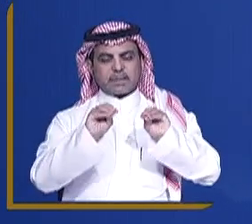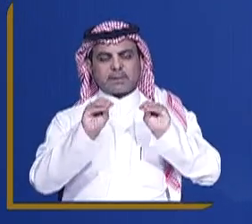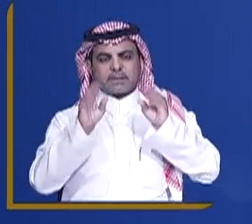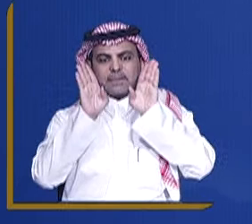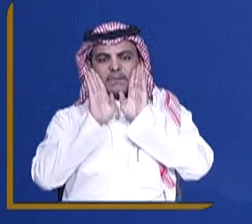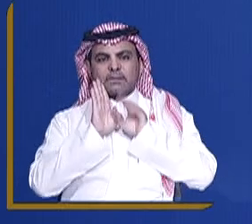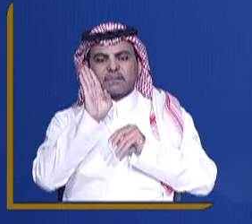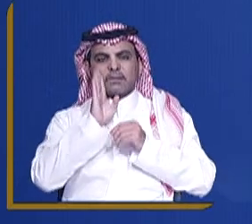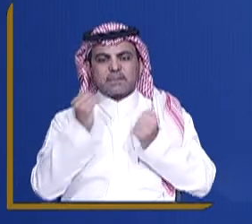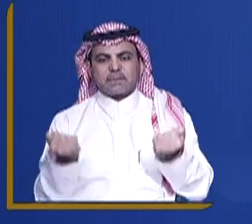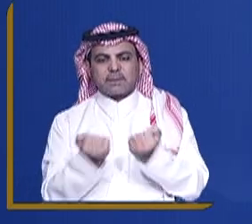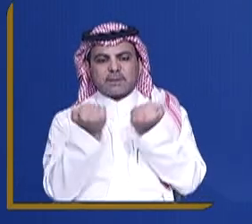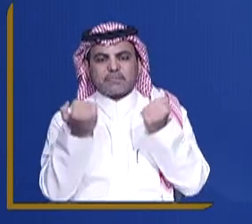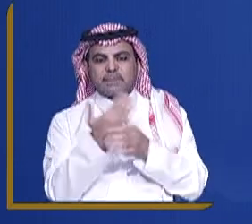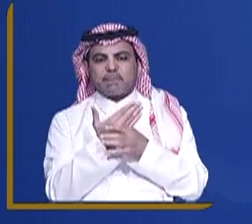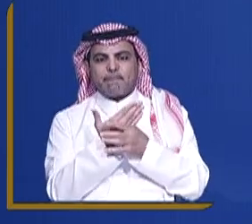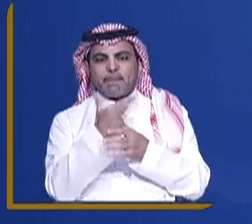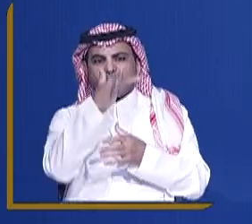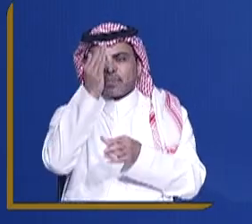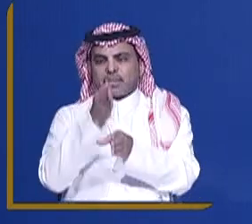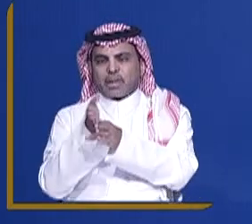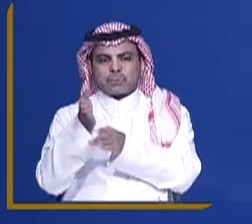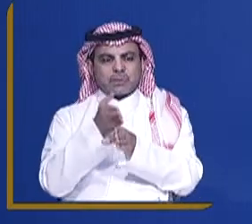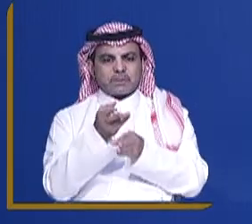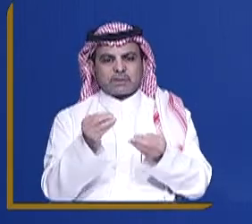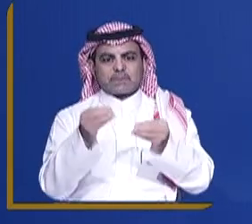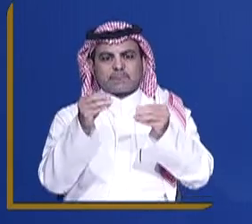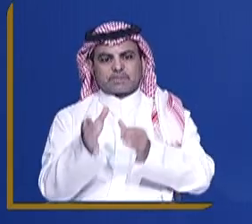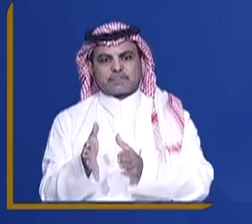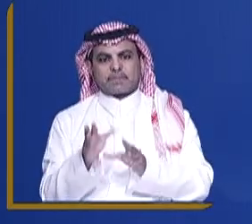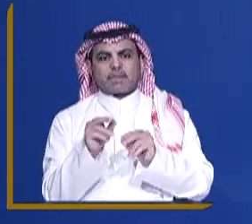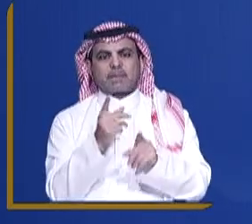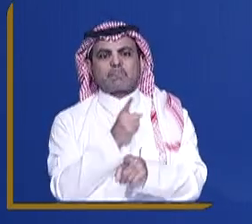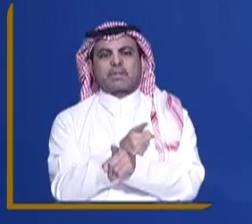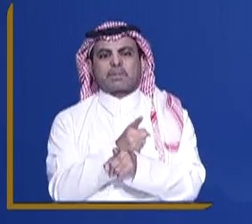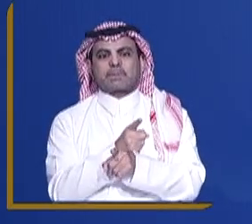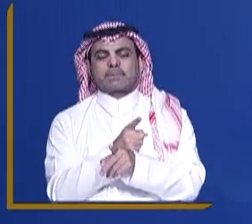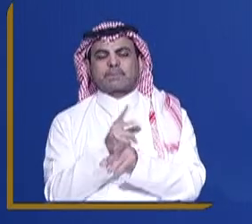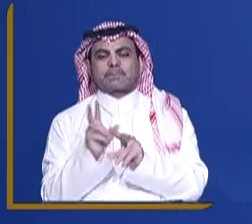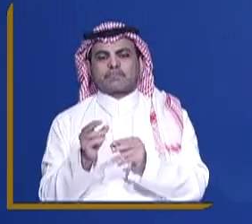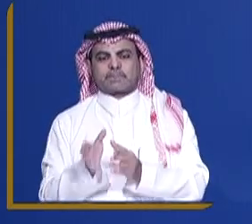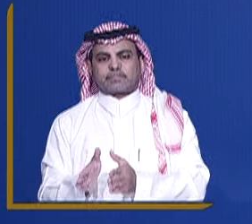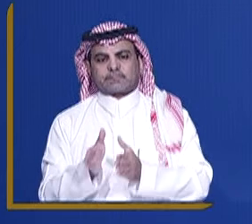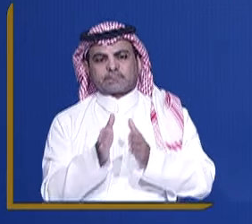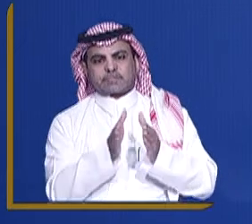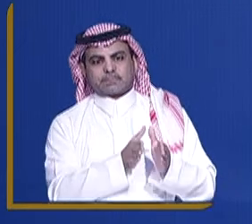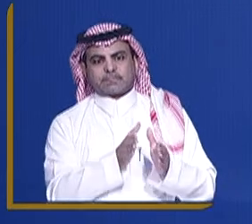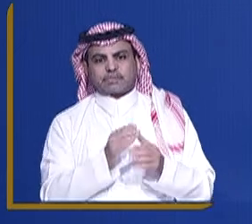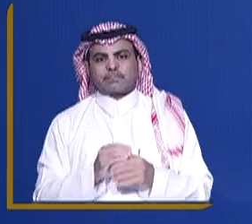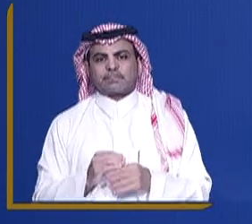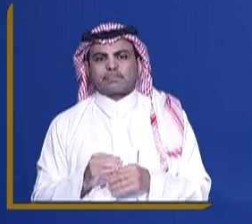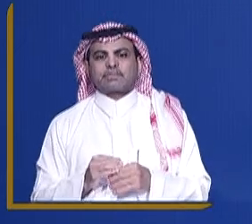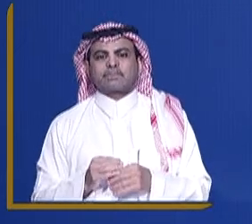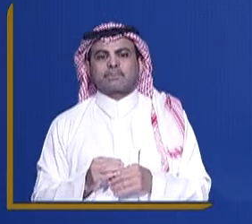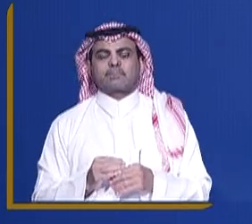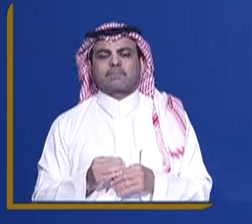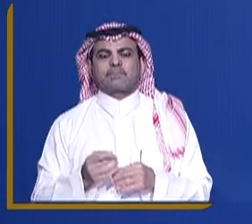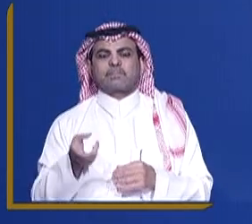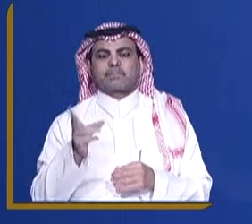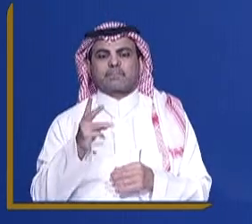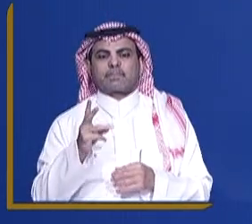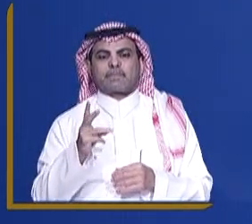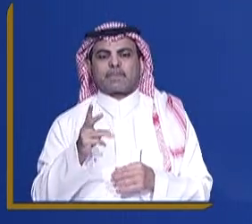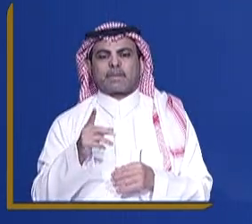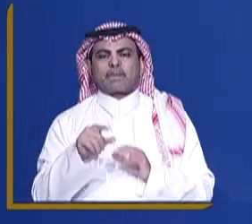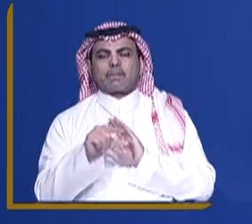القيادية في قطاع التعليم على سبيل المثال مدير المدرسة. فهذا الموضوع طبعا مهم بالنسبة لنا. أما ما يخص السؤال الأول